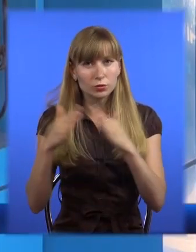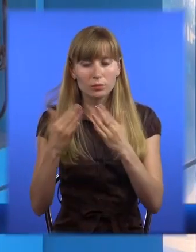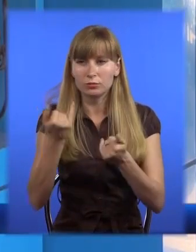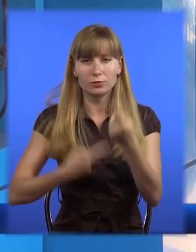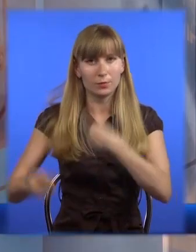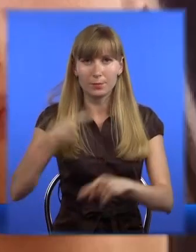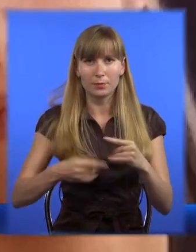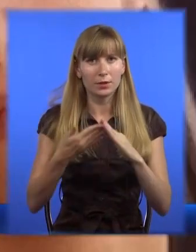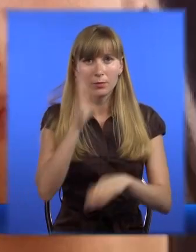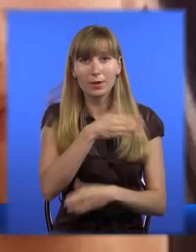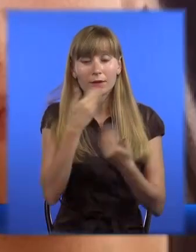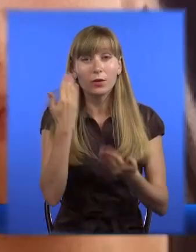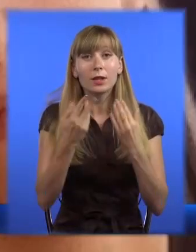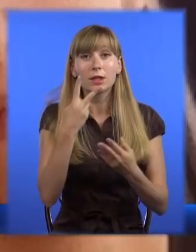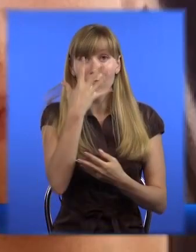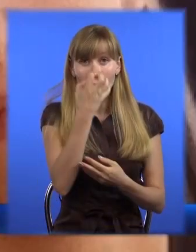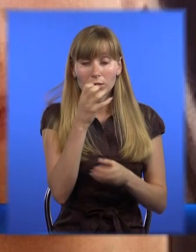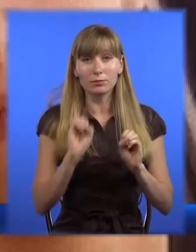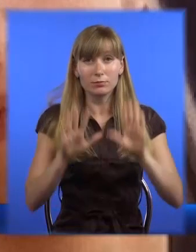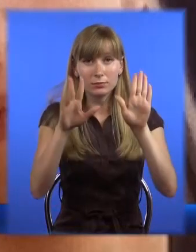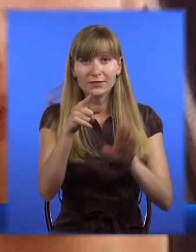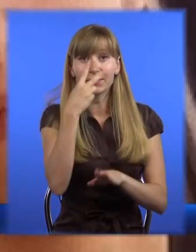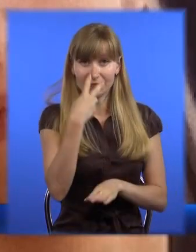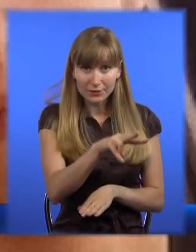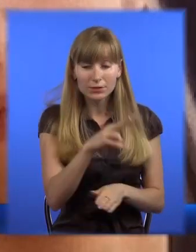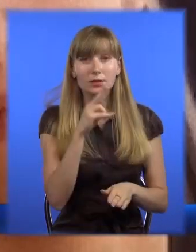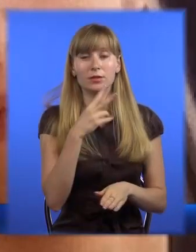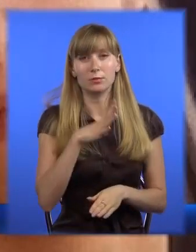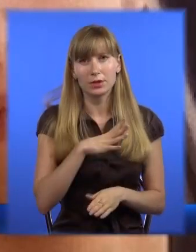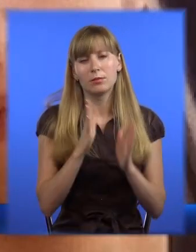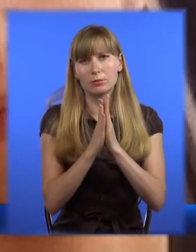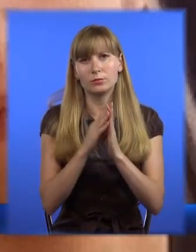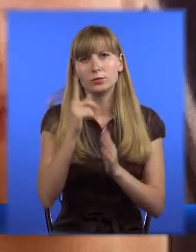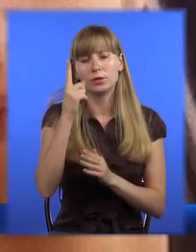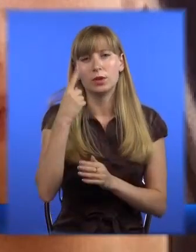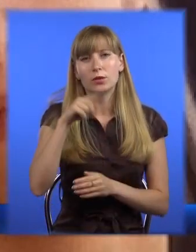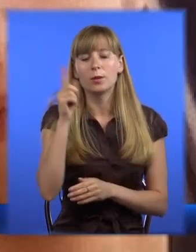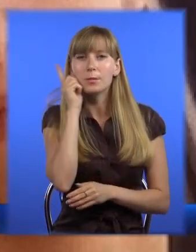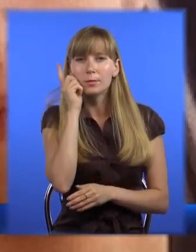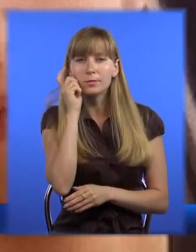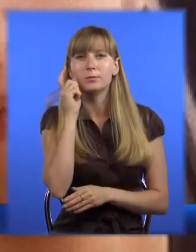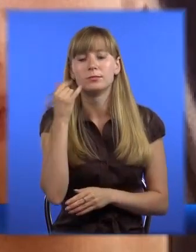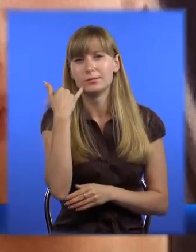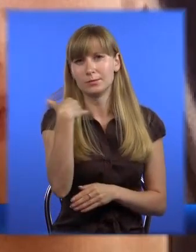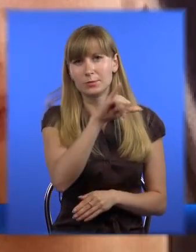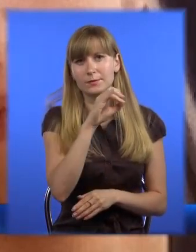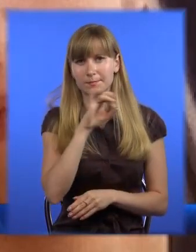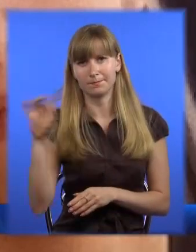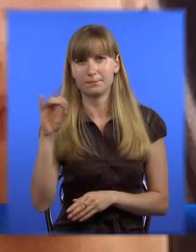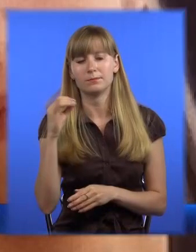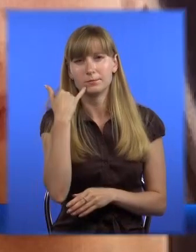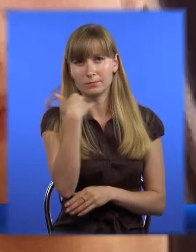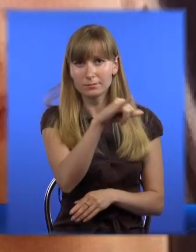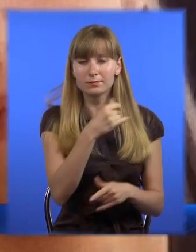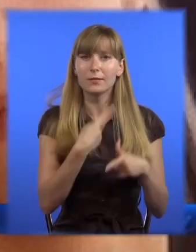часу не повернулися. Якщо ви бачили цих хлопців на фото, одразу звертайтесь за мобільними телефонами, які ви бачите